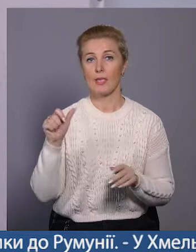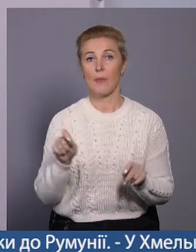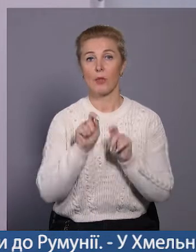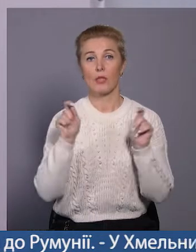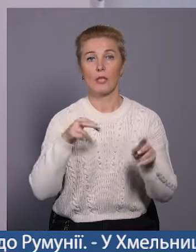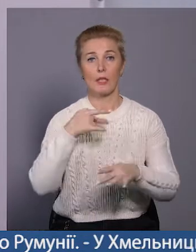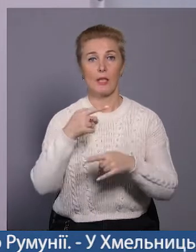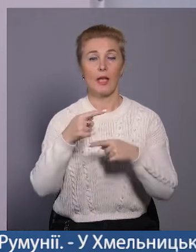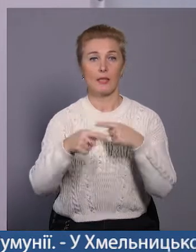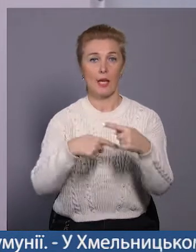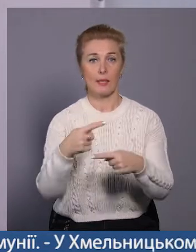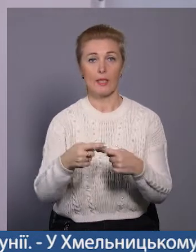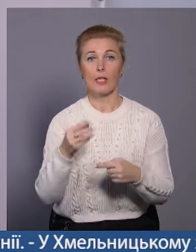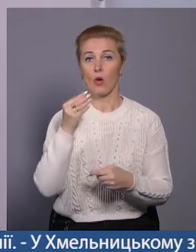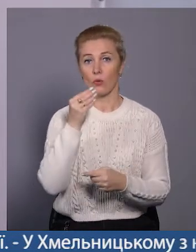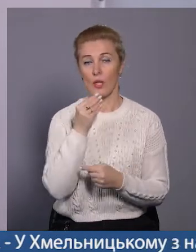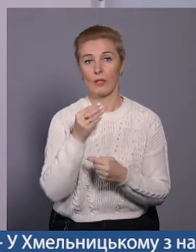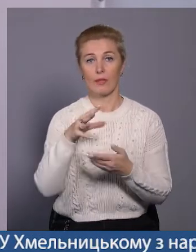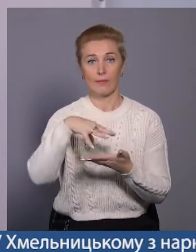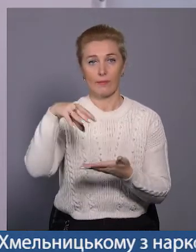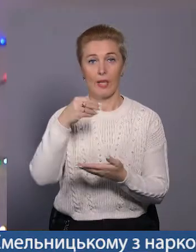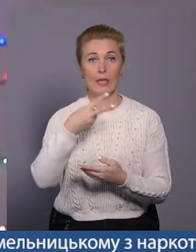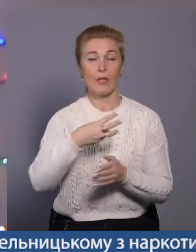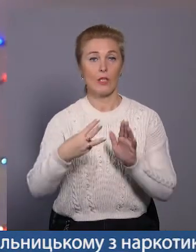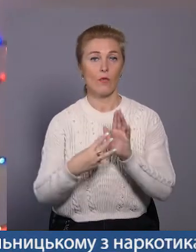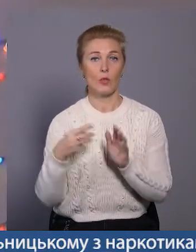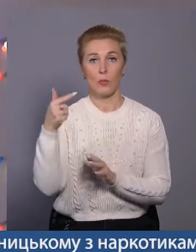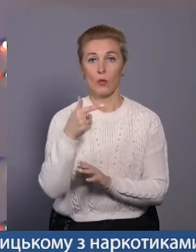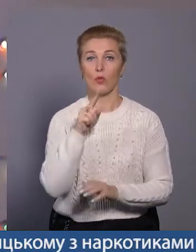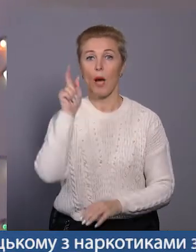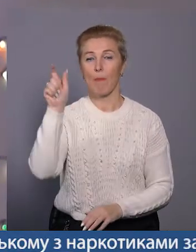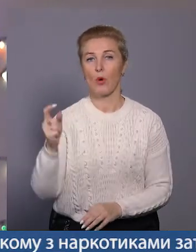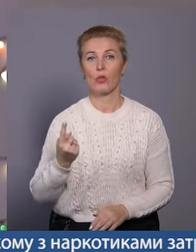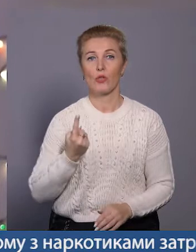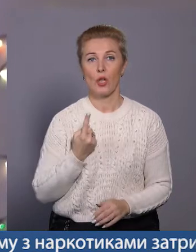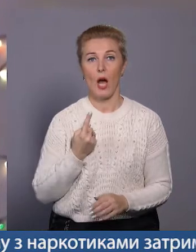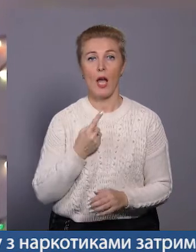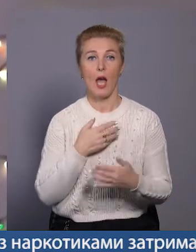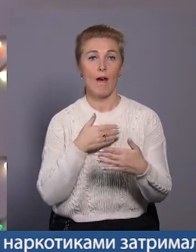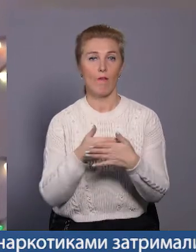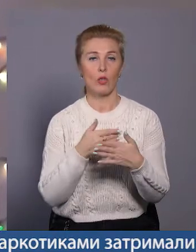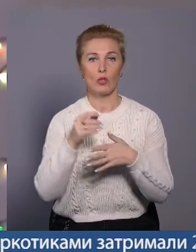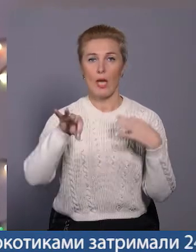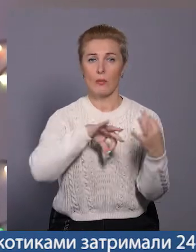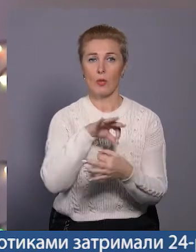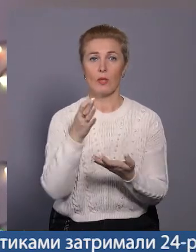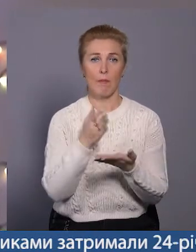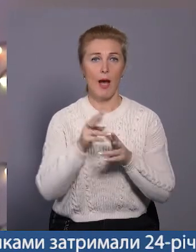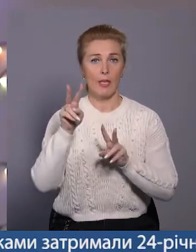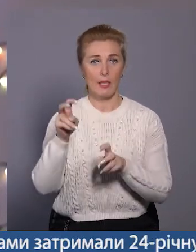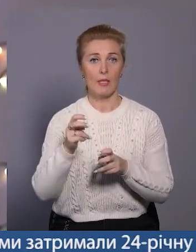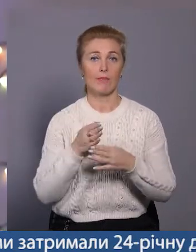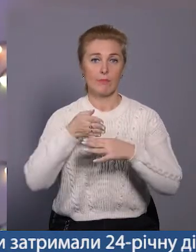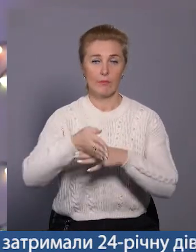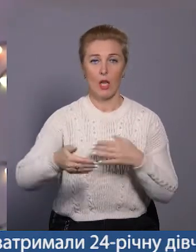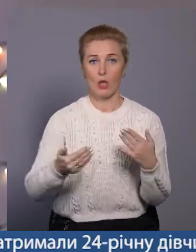традиції кусання калити, гадання. 28 грудня на молодь чекає волонтерський проєкт, який має назву «На порозі Новий